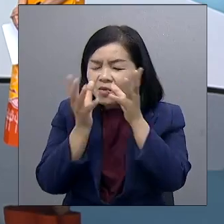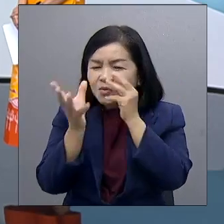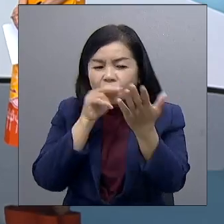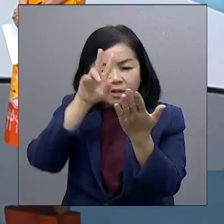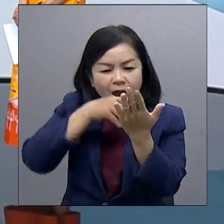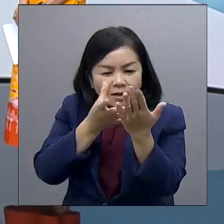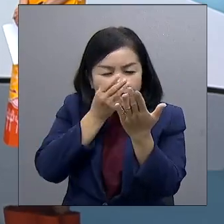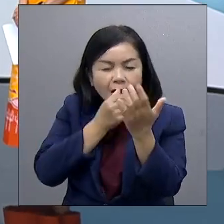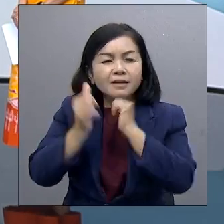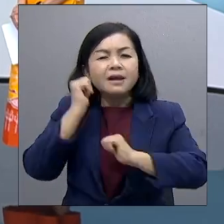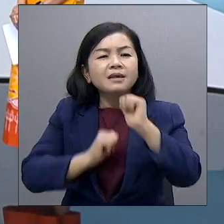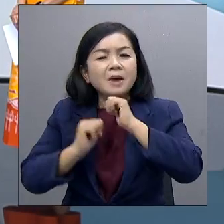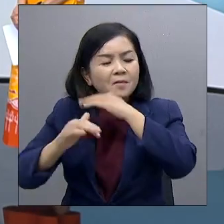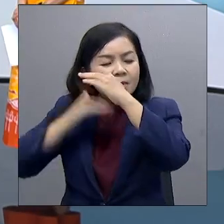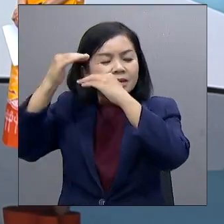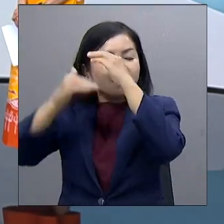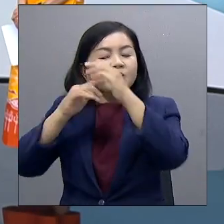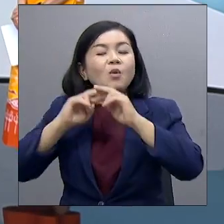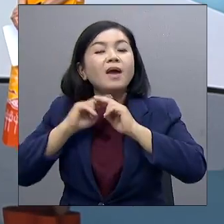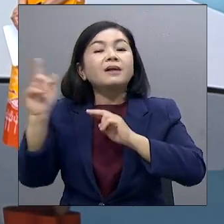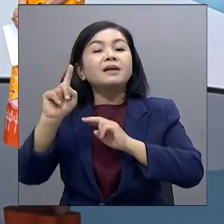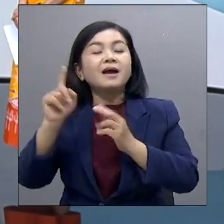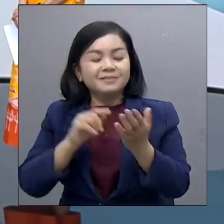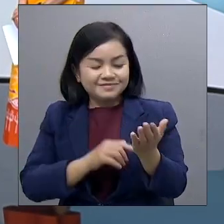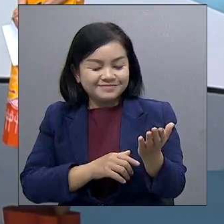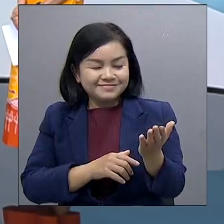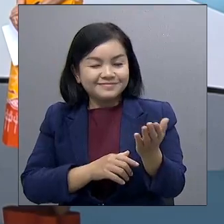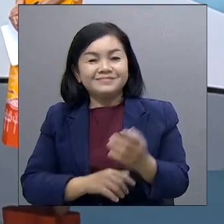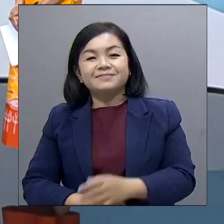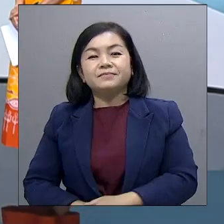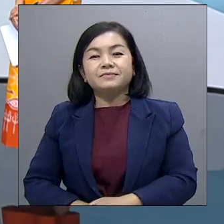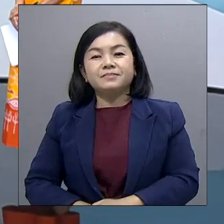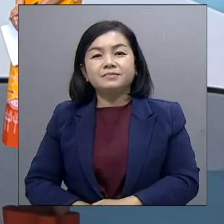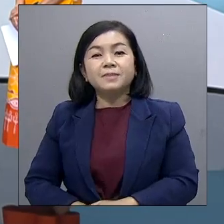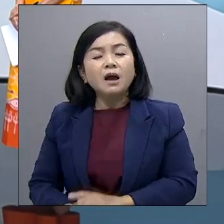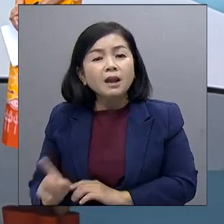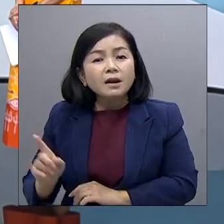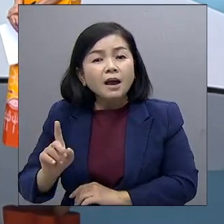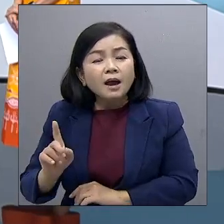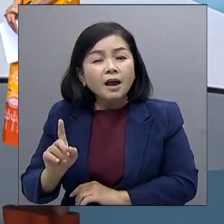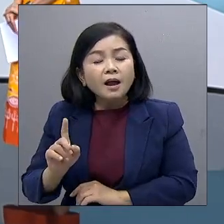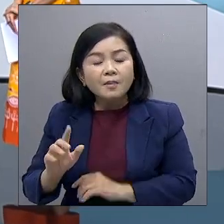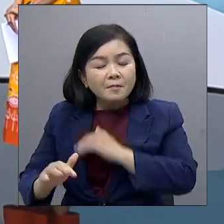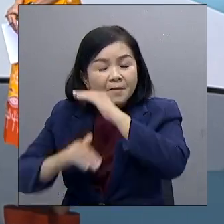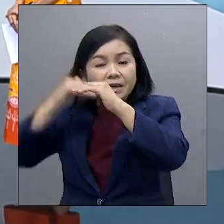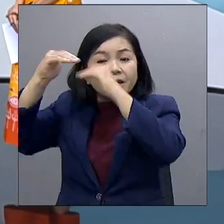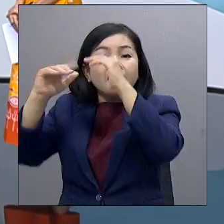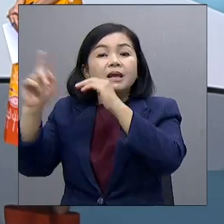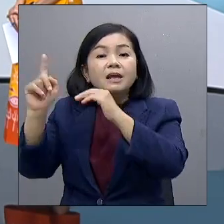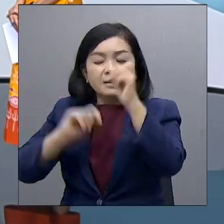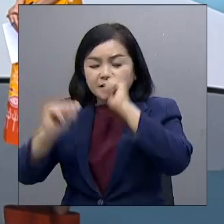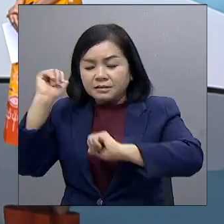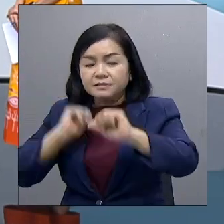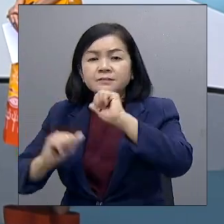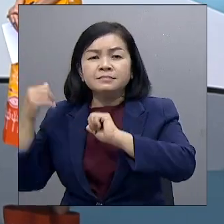เราได้รับในเรื่องยังไงบ้างคะแต่ละคนอ่ะไปทางนี้บ้างเดี๋ยวจะไม่แฟเอาไปทางนี้บ้างยังไงนะครับเราได้เรียนรู้แล้วเติบโตจากบทละครที่เราได้รับยัง